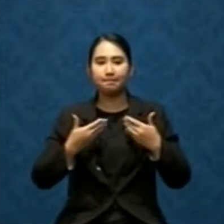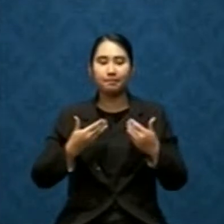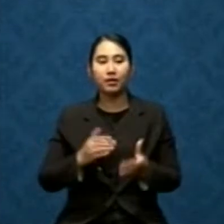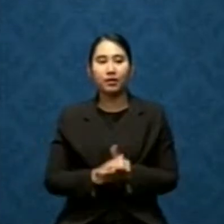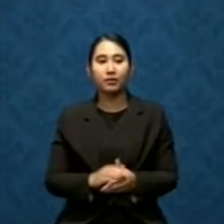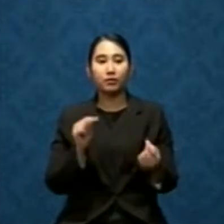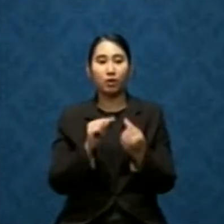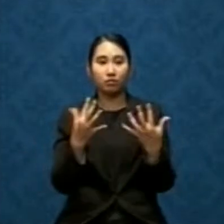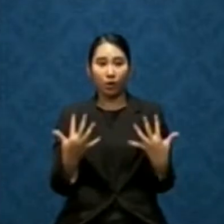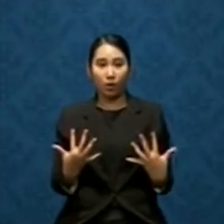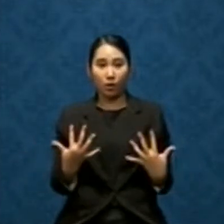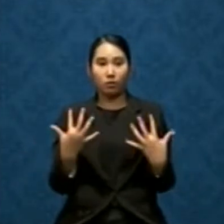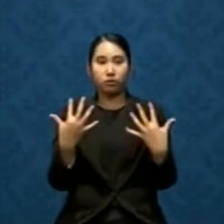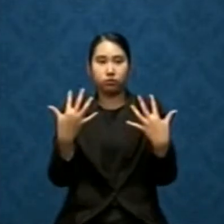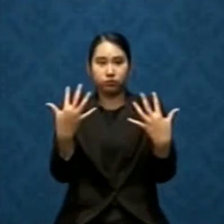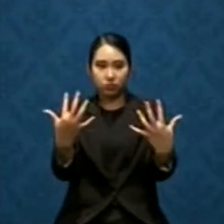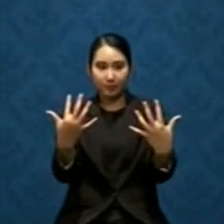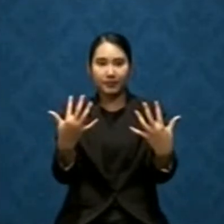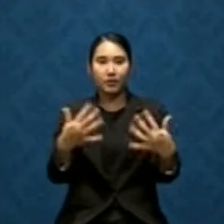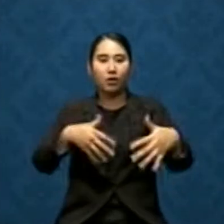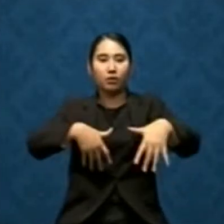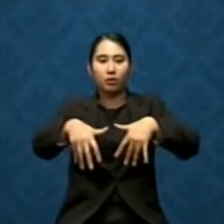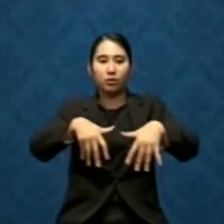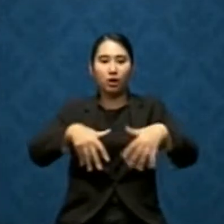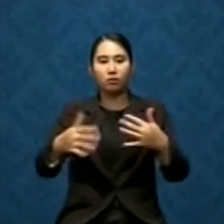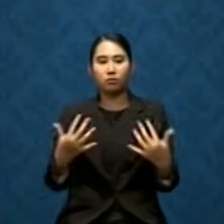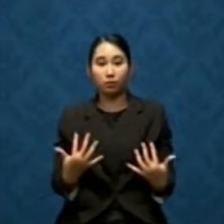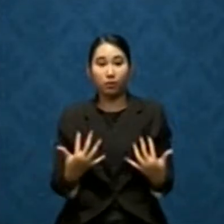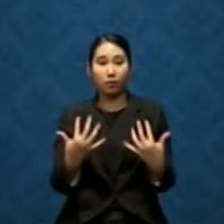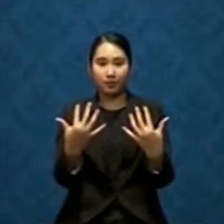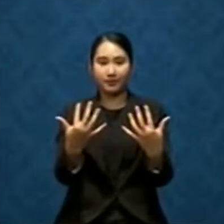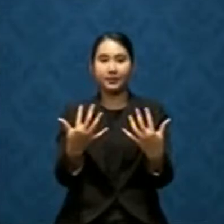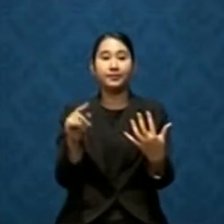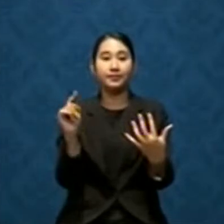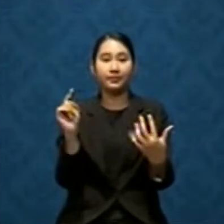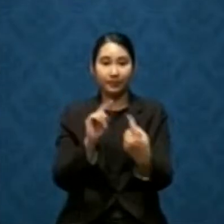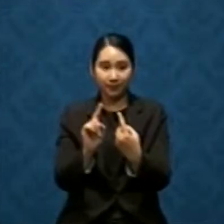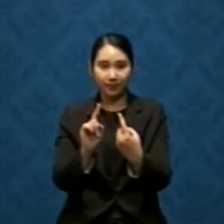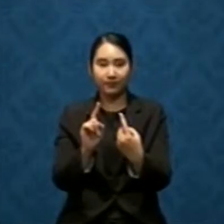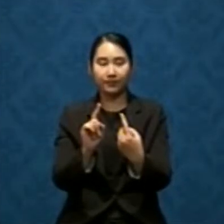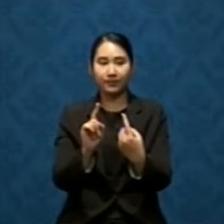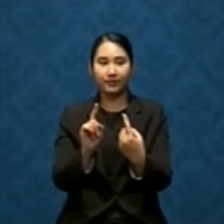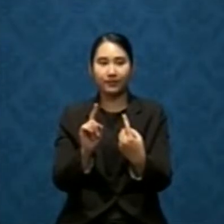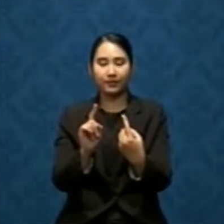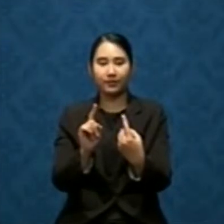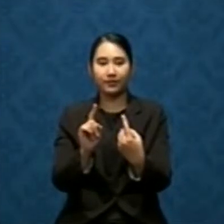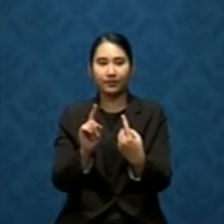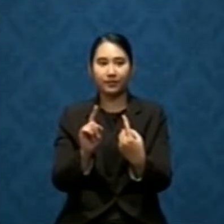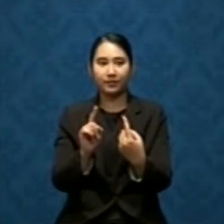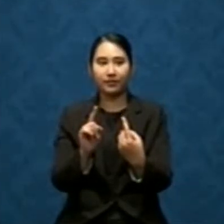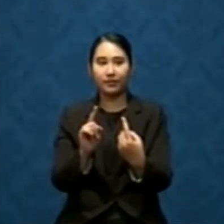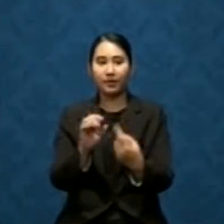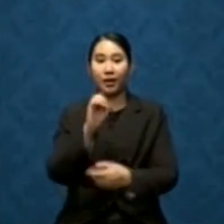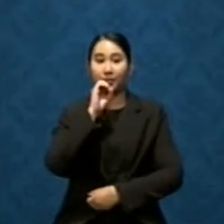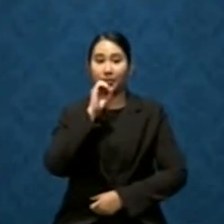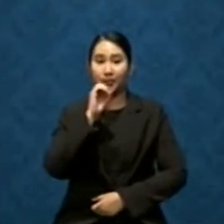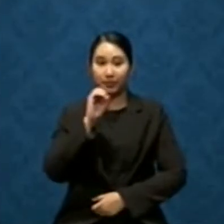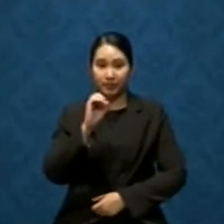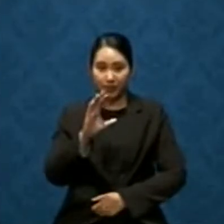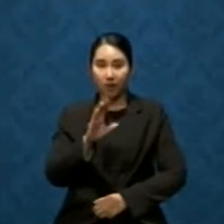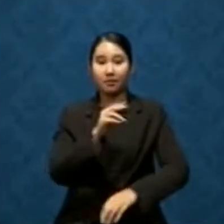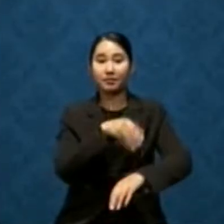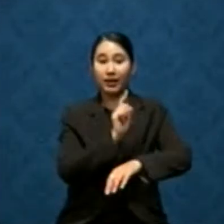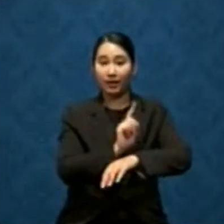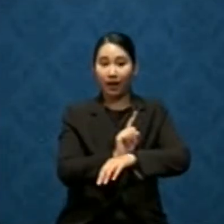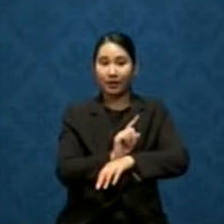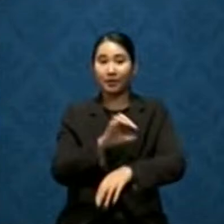บรรยากาศที่พี่น้องมากมายก็คงจะยืนยันกับท่านประธานและท่านส